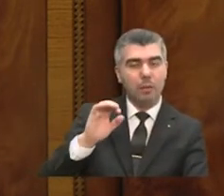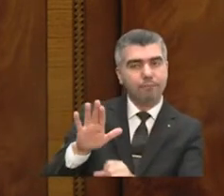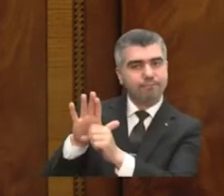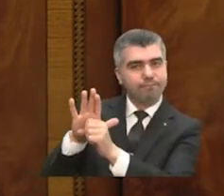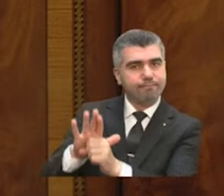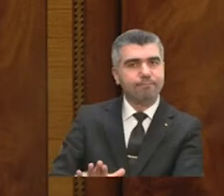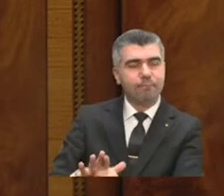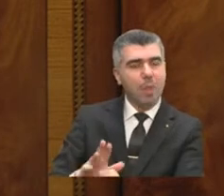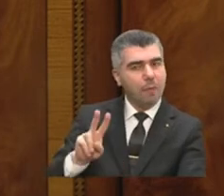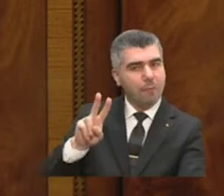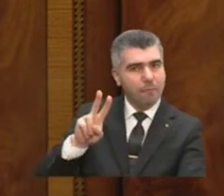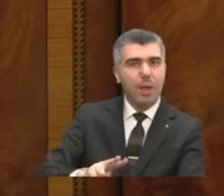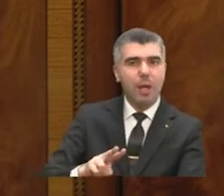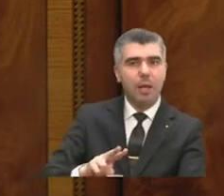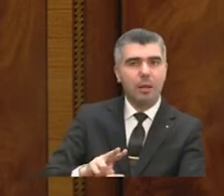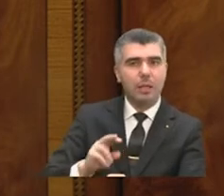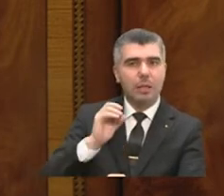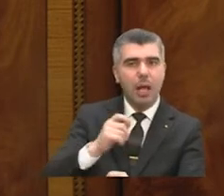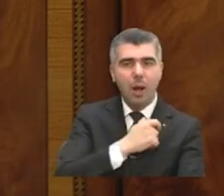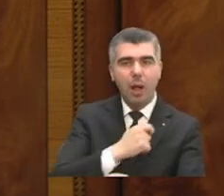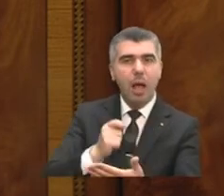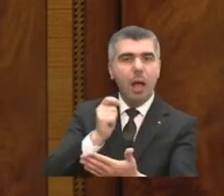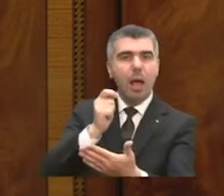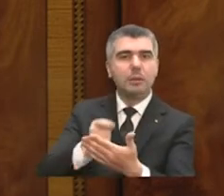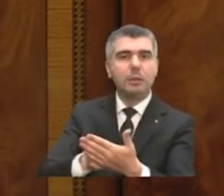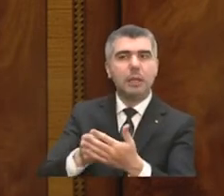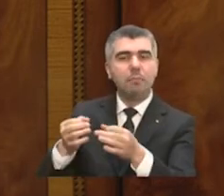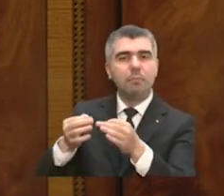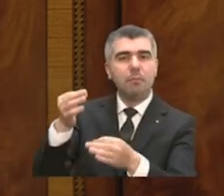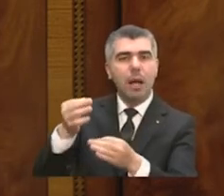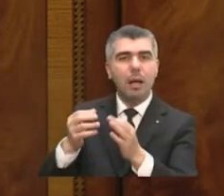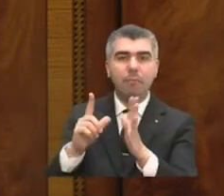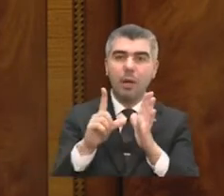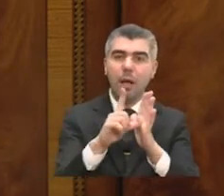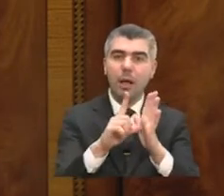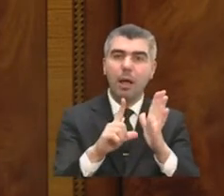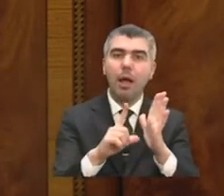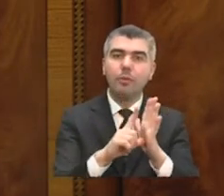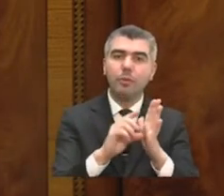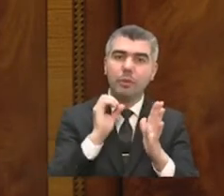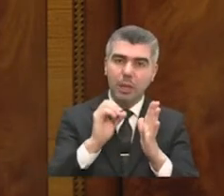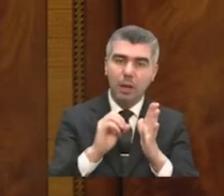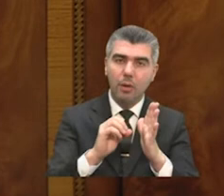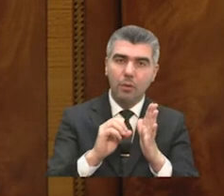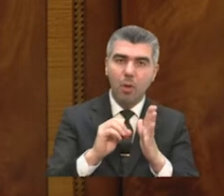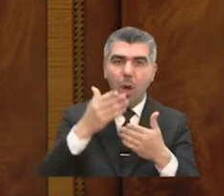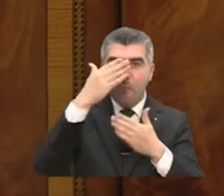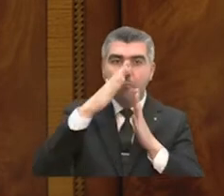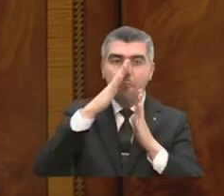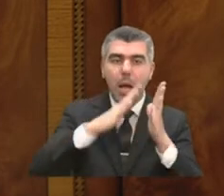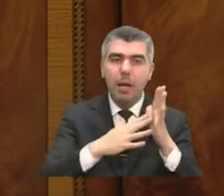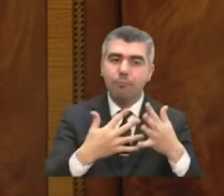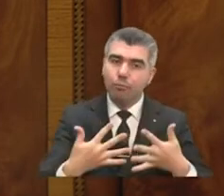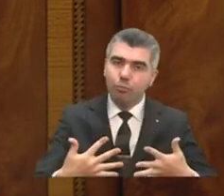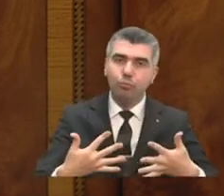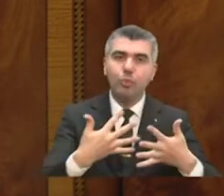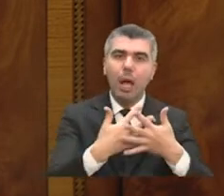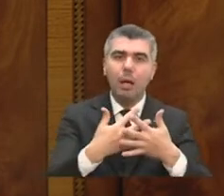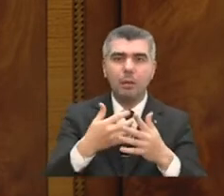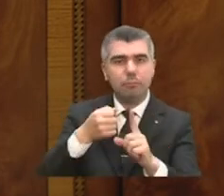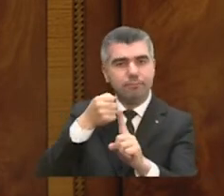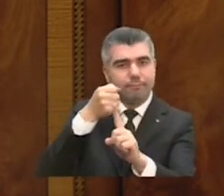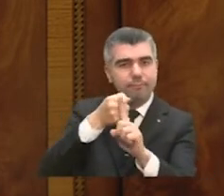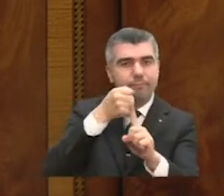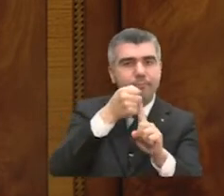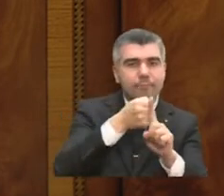une décision est une violation de la souveraineté judiciaire, la souveraineté